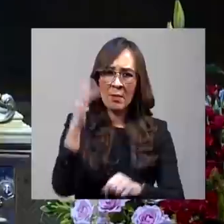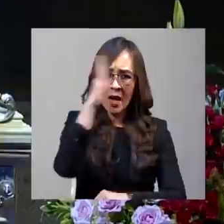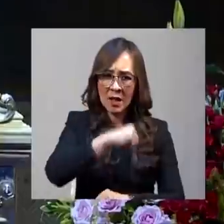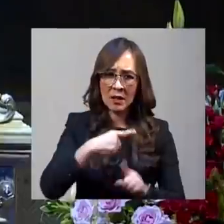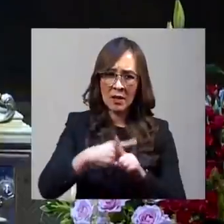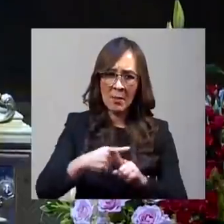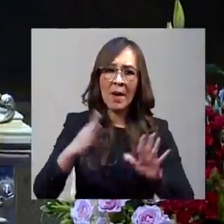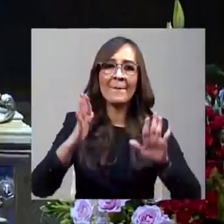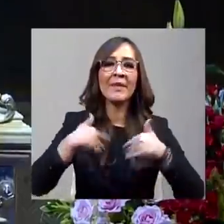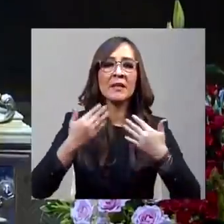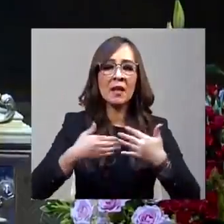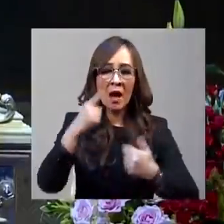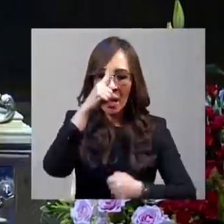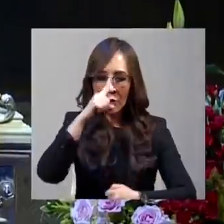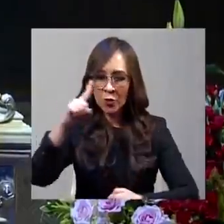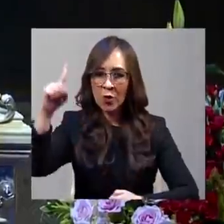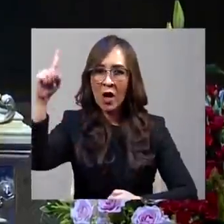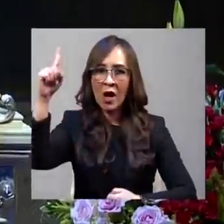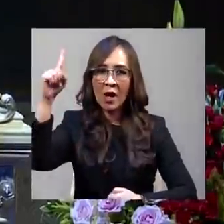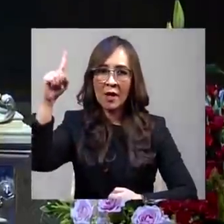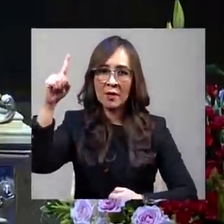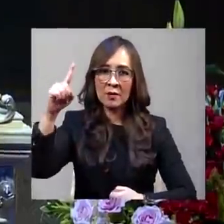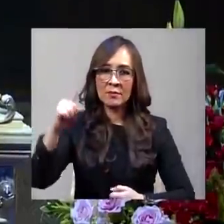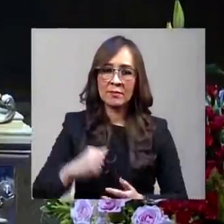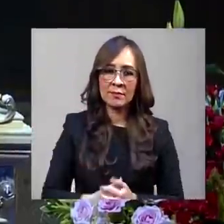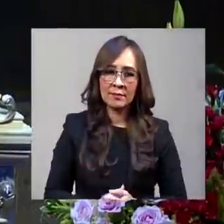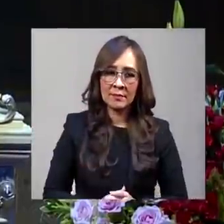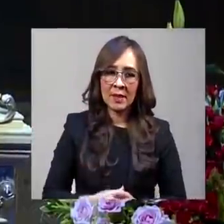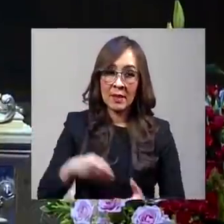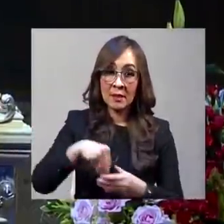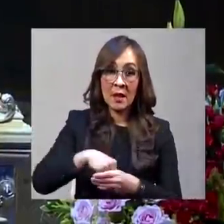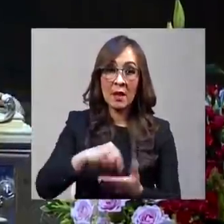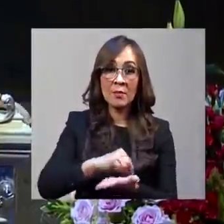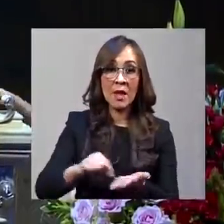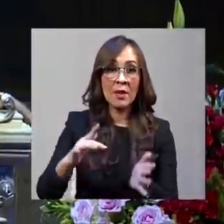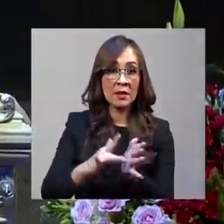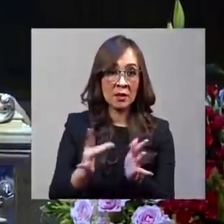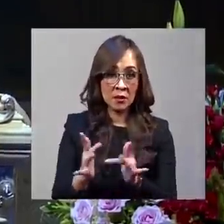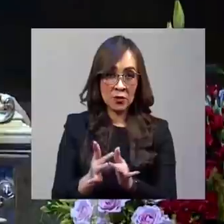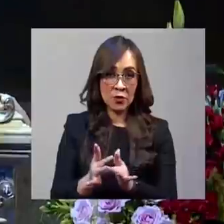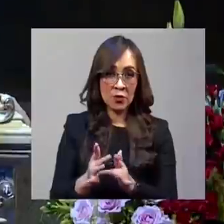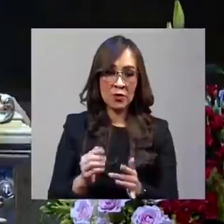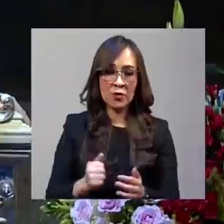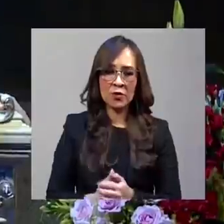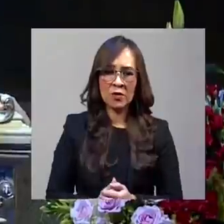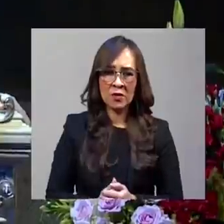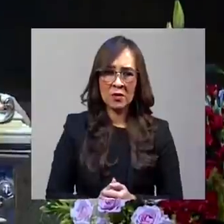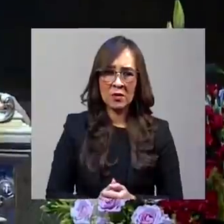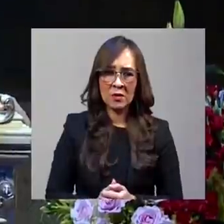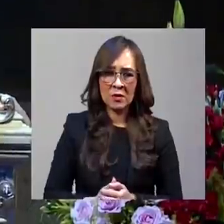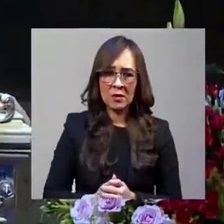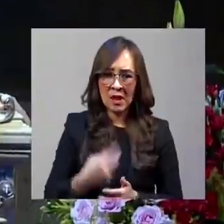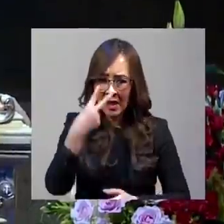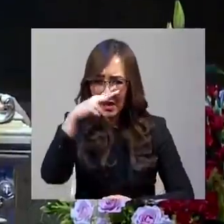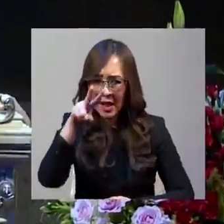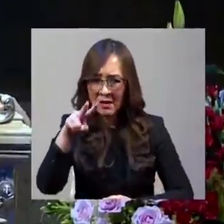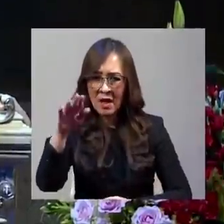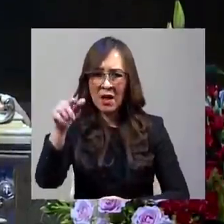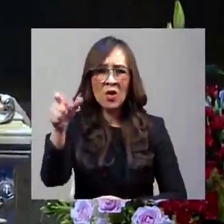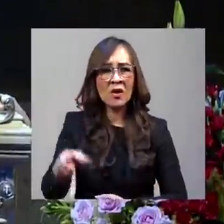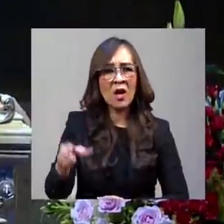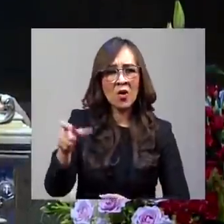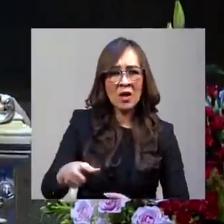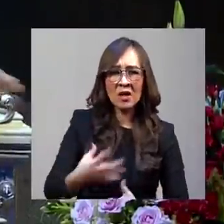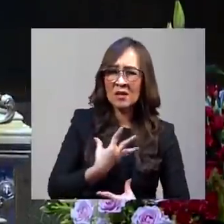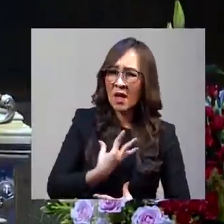hari makin disempurnakan oleh kuasa Roh Kudus. Di dalam nama Yesus, Tuhan jamah. Yang sedang kecewa, yang sedang berbeban berat. Yang sedang lari dari Tuhan.